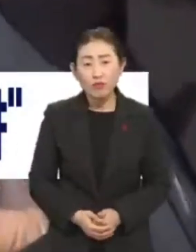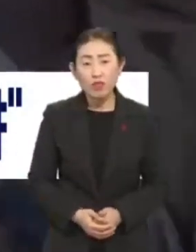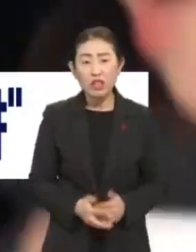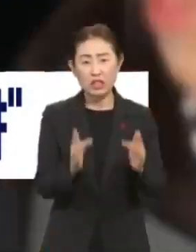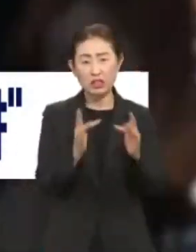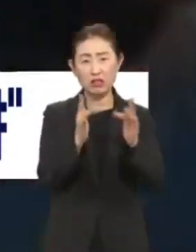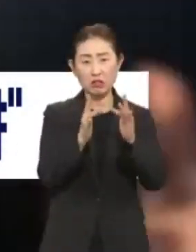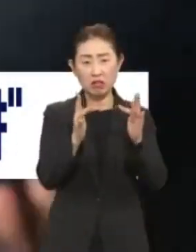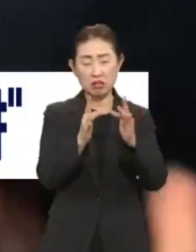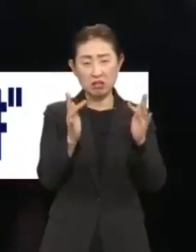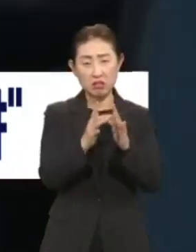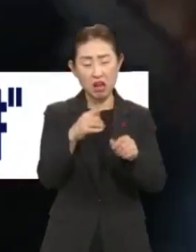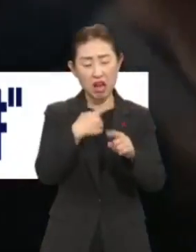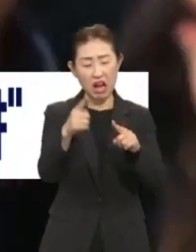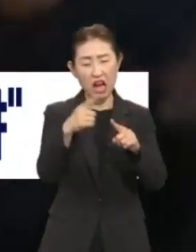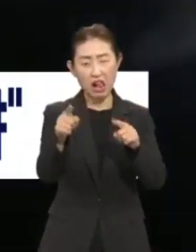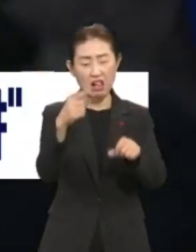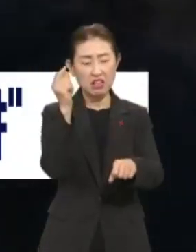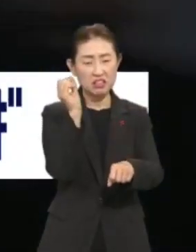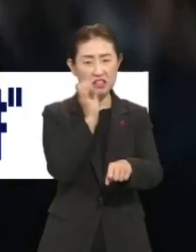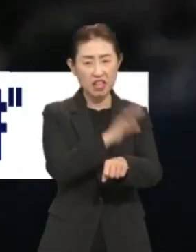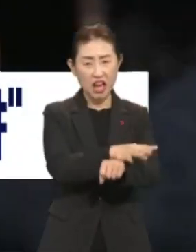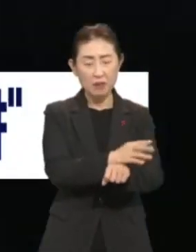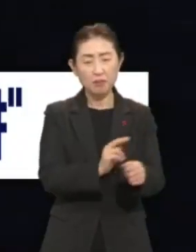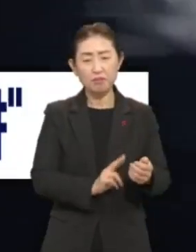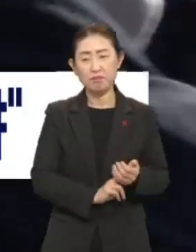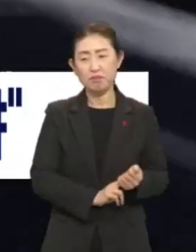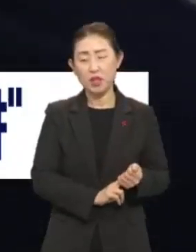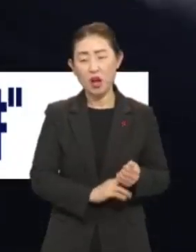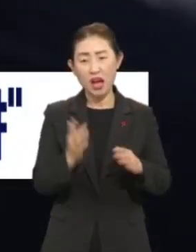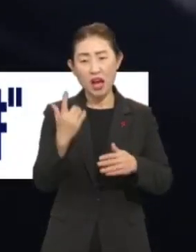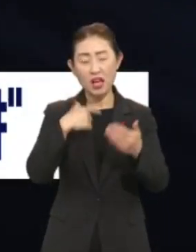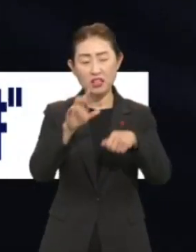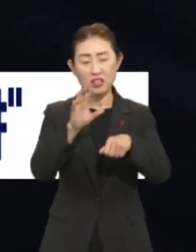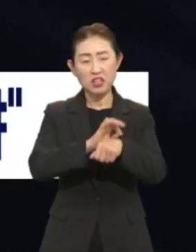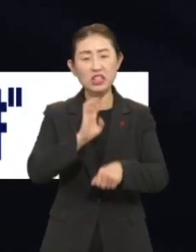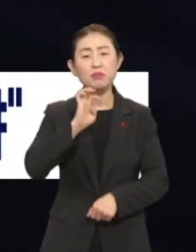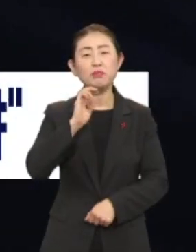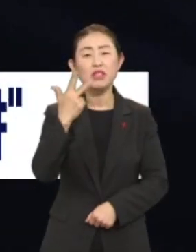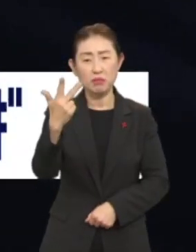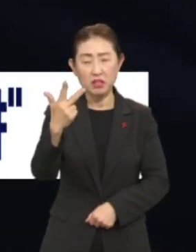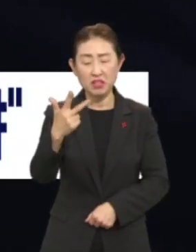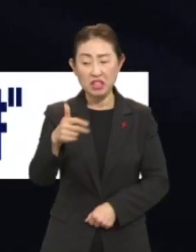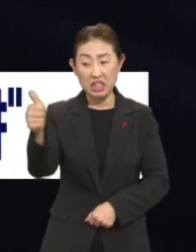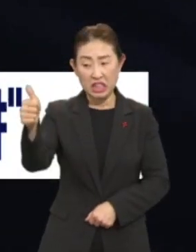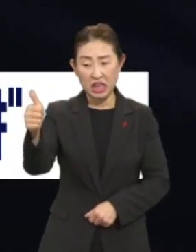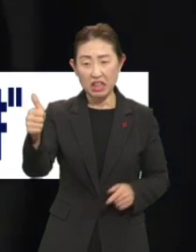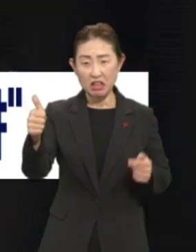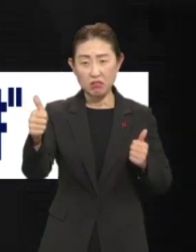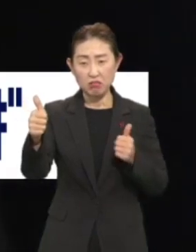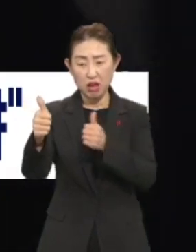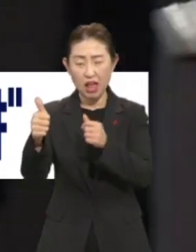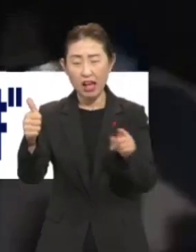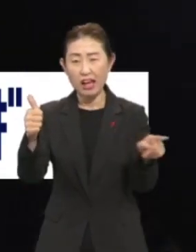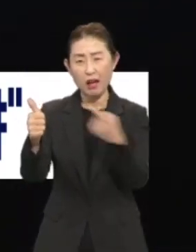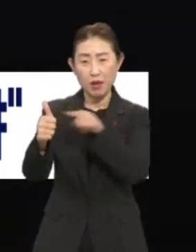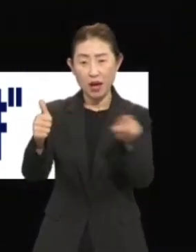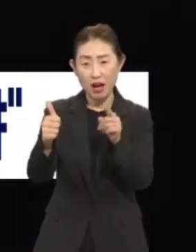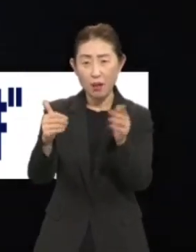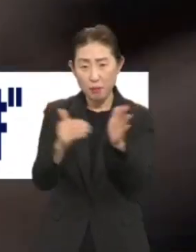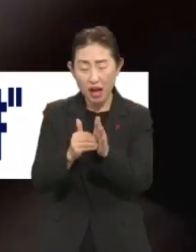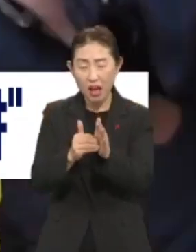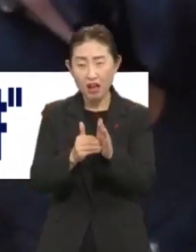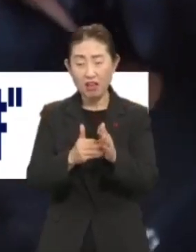남성은 인터넷으로 구입한 흉기를 숨기고 있다가 오전 10시 27분 쯤이 대표에게 다가가 휘둘렀고 인근에 있던